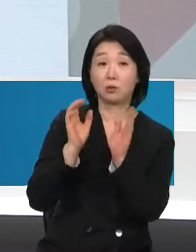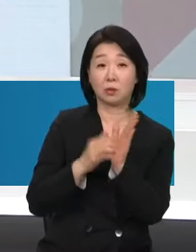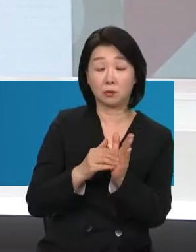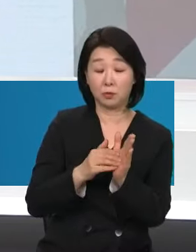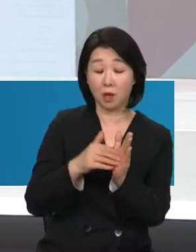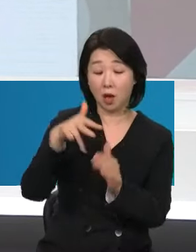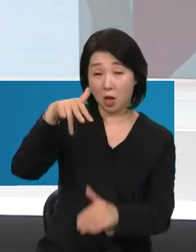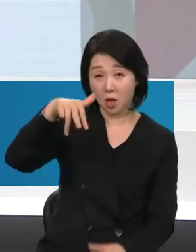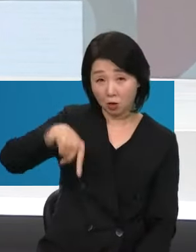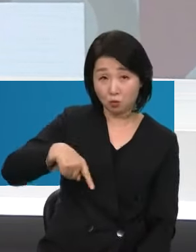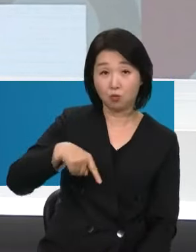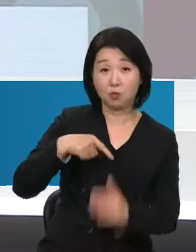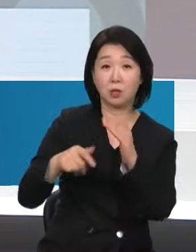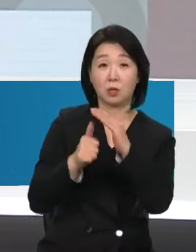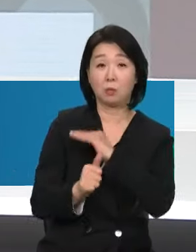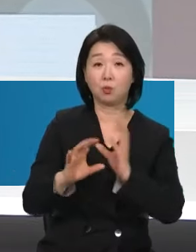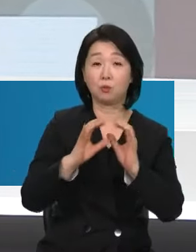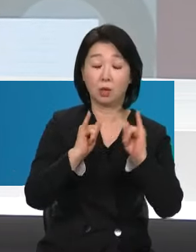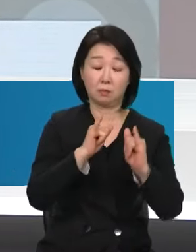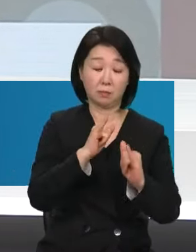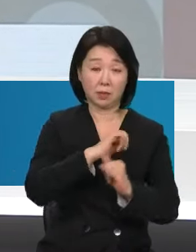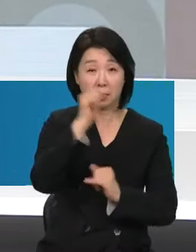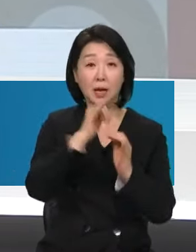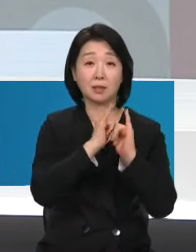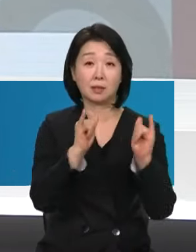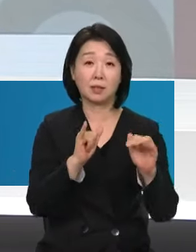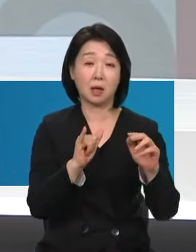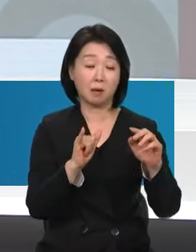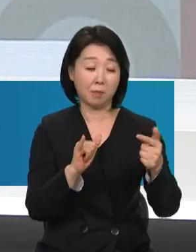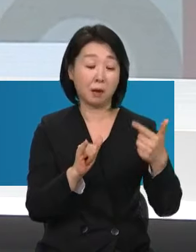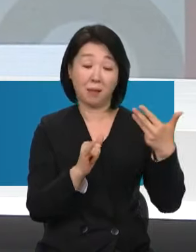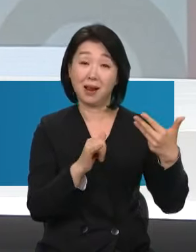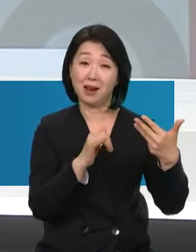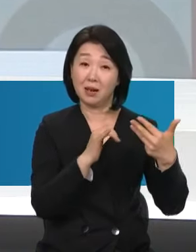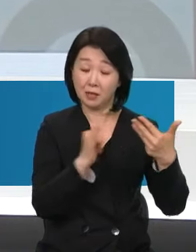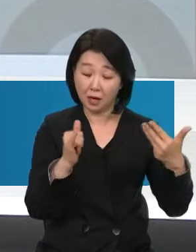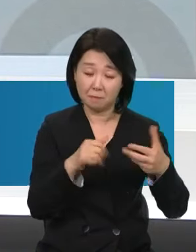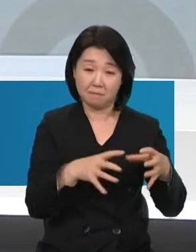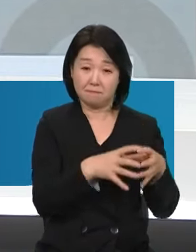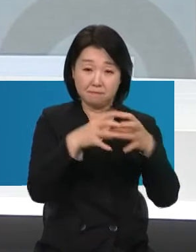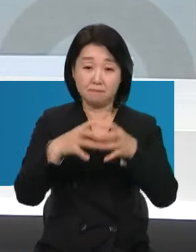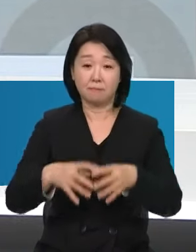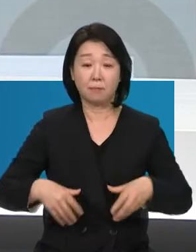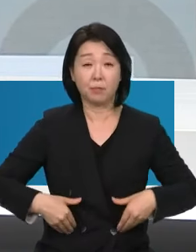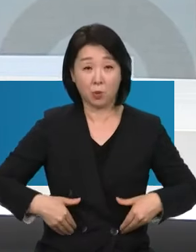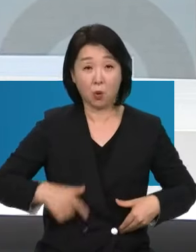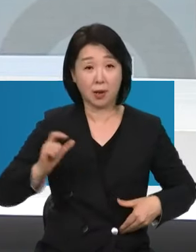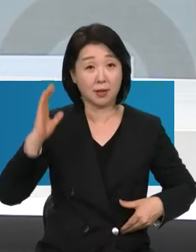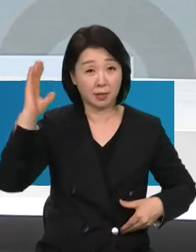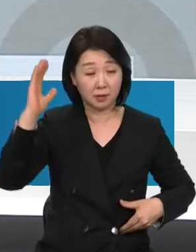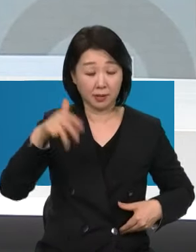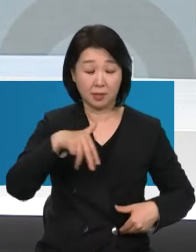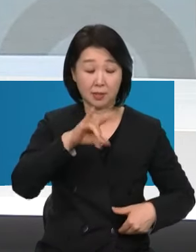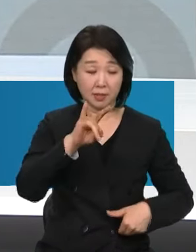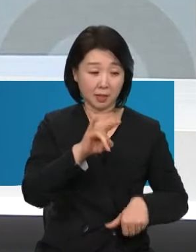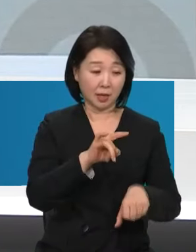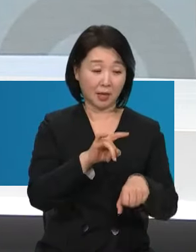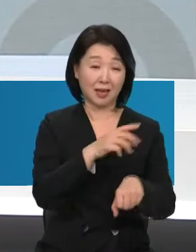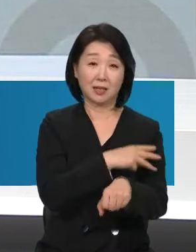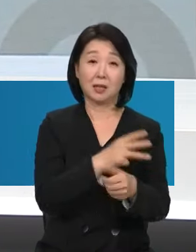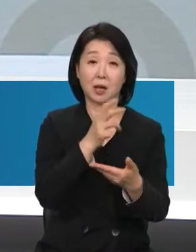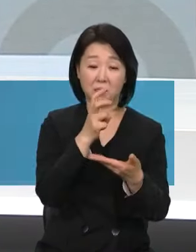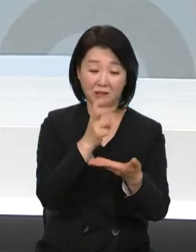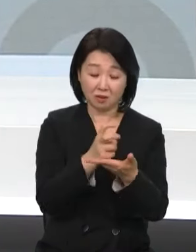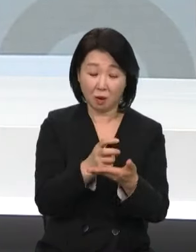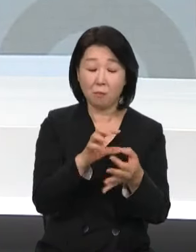원내대표는 국민의힘 당선자 108명이 단일 대우로 뭉쳐야 한다고 강조했는데 최상병 특검법 등을 염두에 둔 주문으로